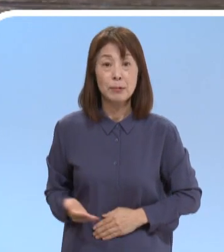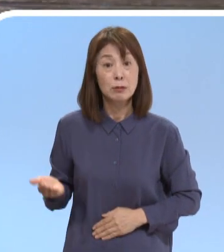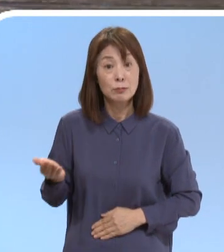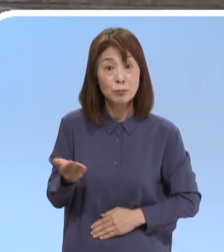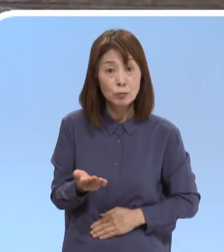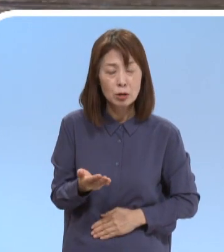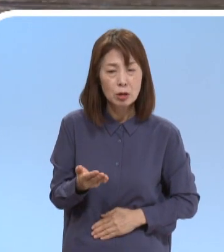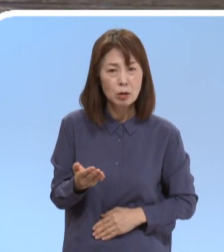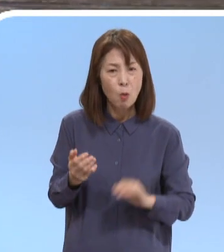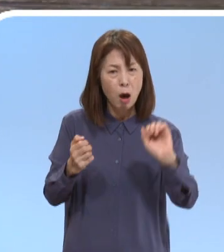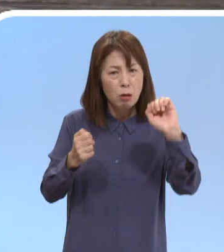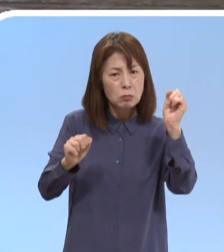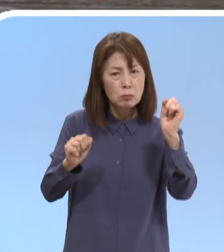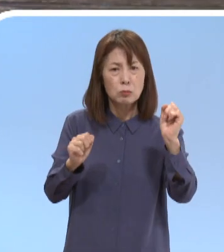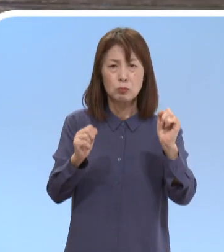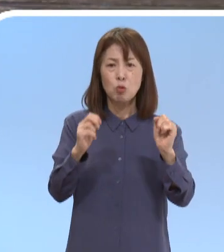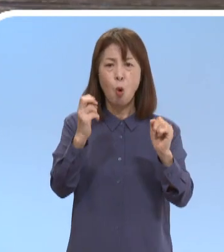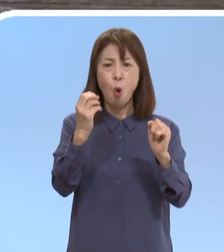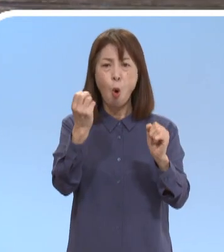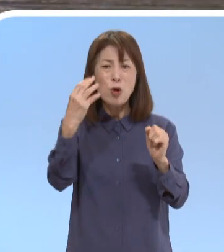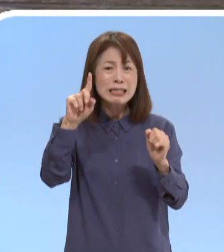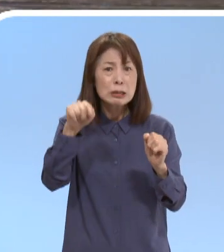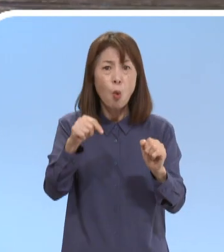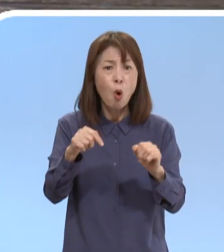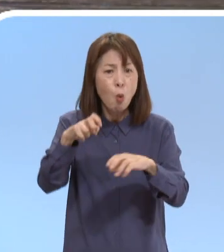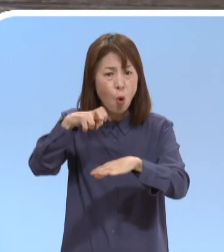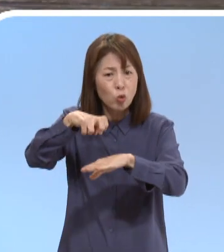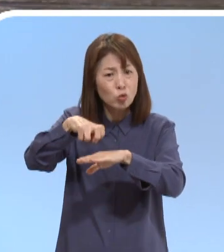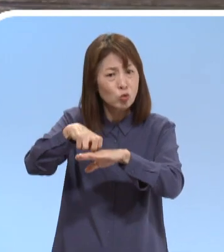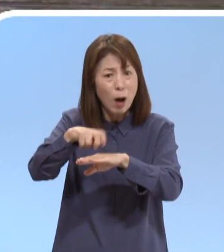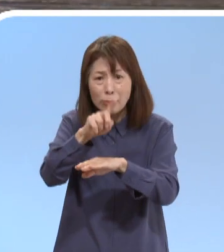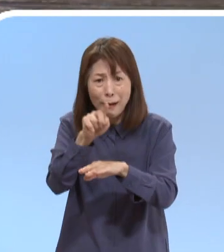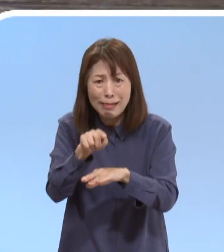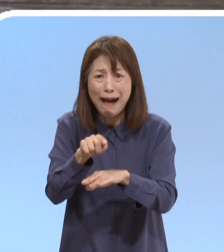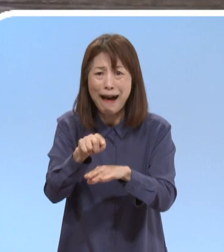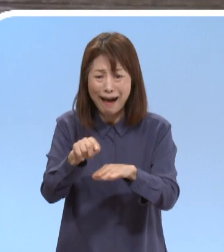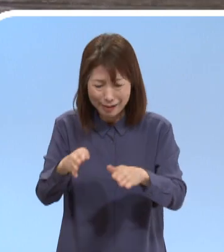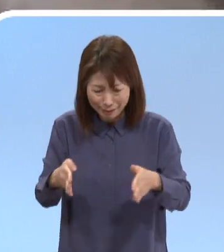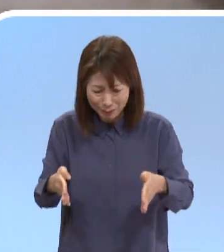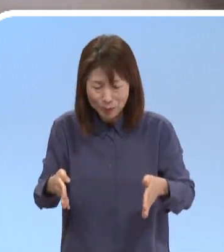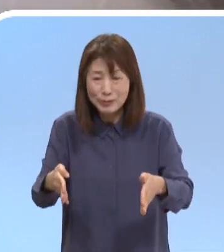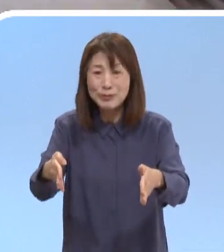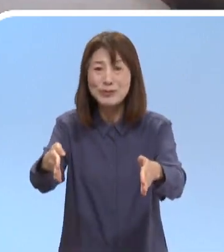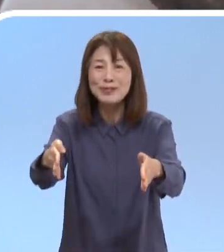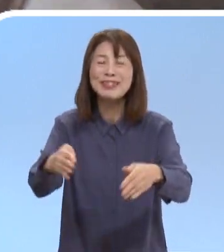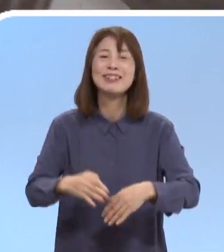ては星野源も座った炉の渡り櫓。 あ、